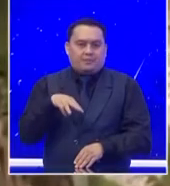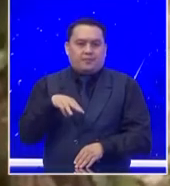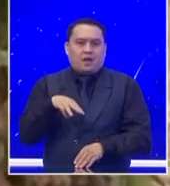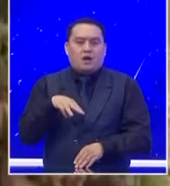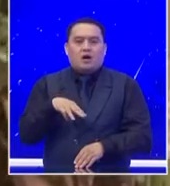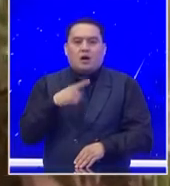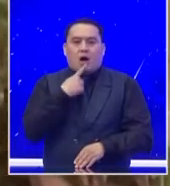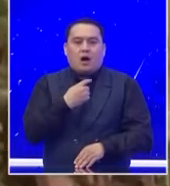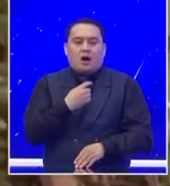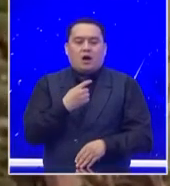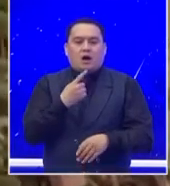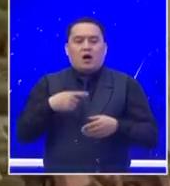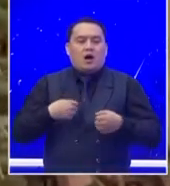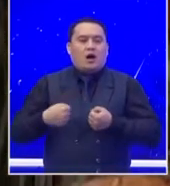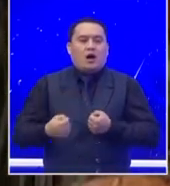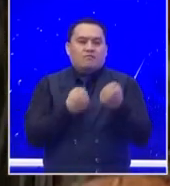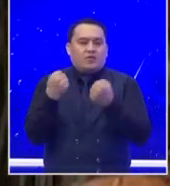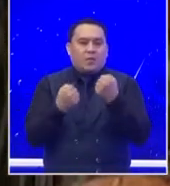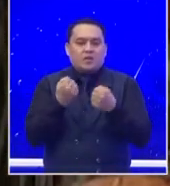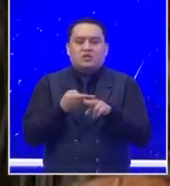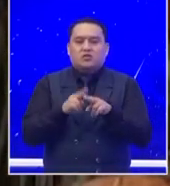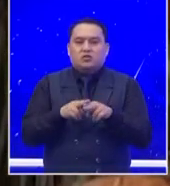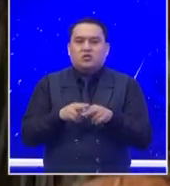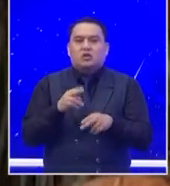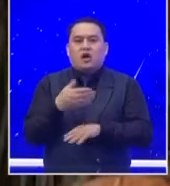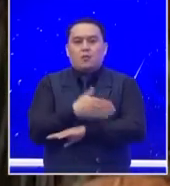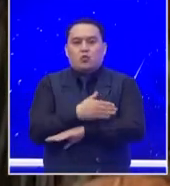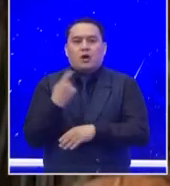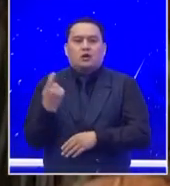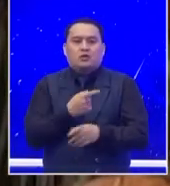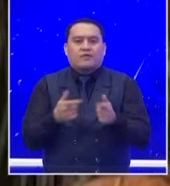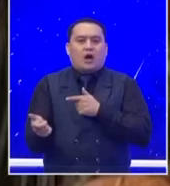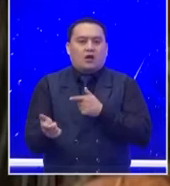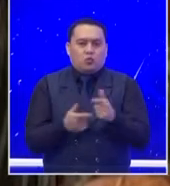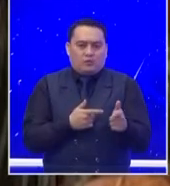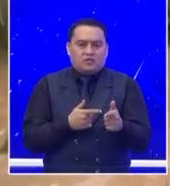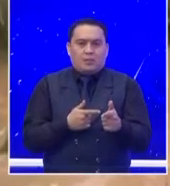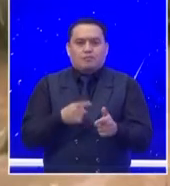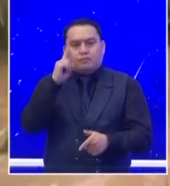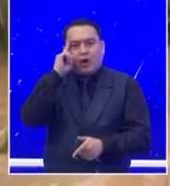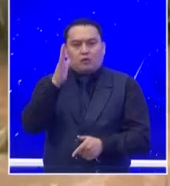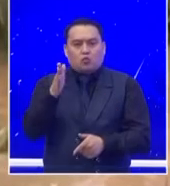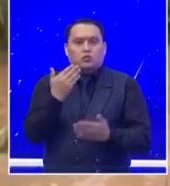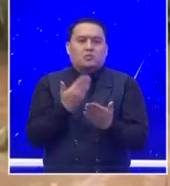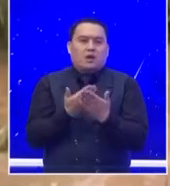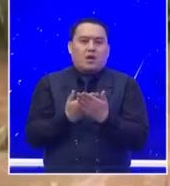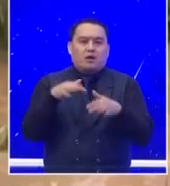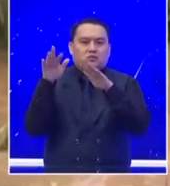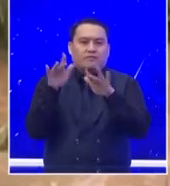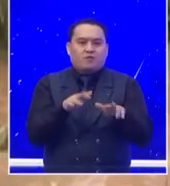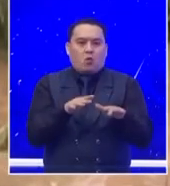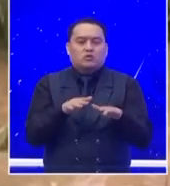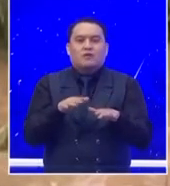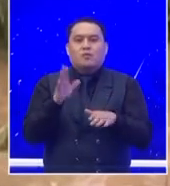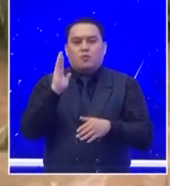Повреждены автомобили. Власти и коммунальные службы находятся в состоянии боевой готовности. По прогнозам синоптиков, осадки ожидаются